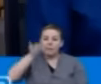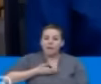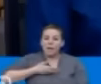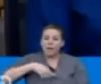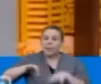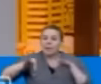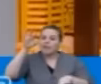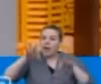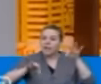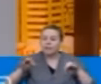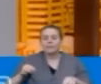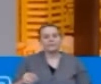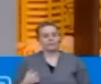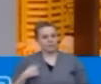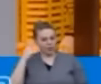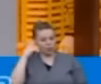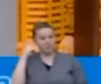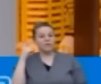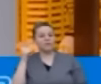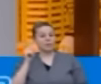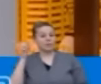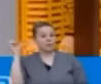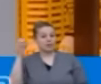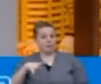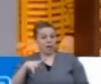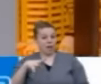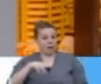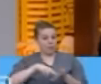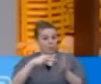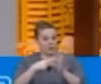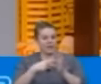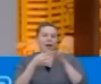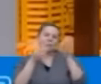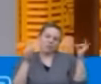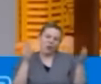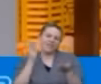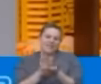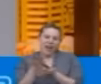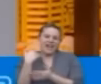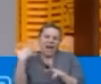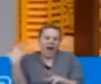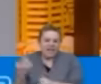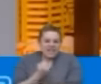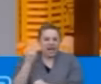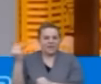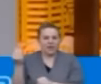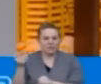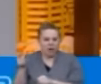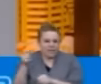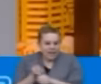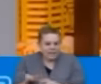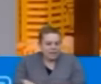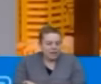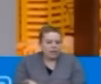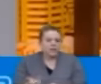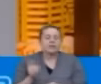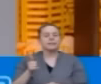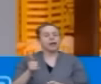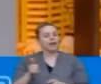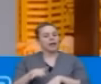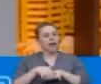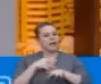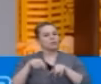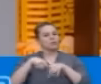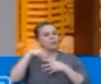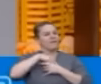אני חושב שאתה בא לפוליטיקה, בעיקר אם אתה בא אחרי הצלחה, אחרי דברים שאתה עשית, אם אתה לא בא מתוך